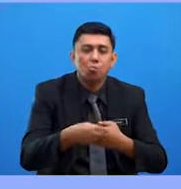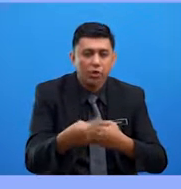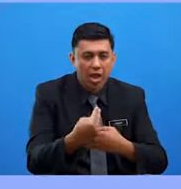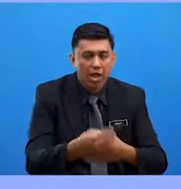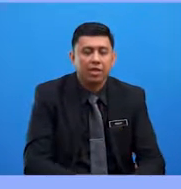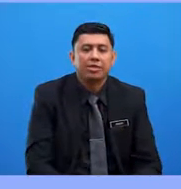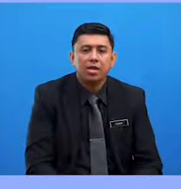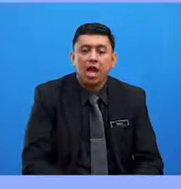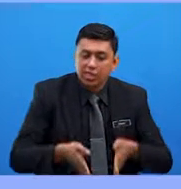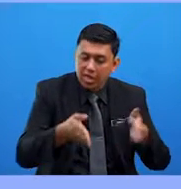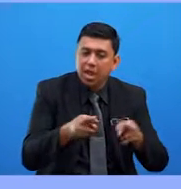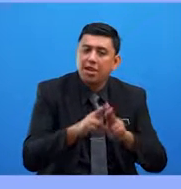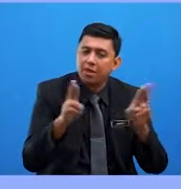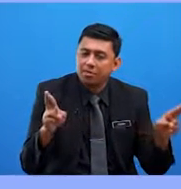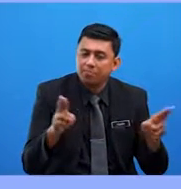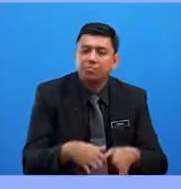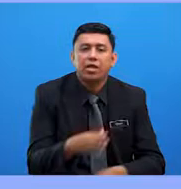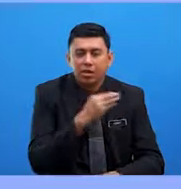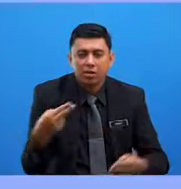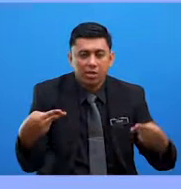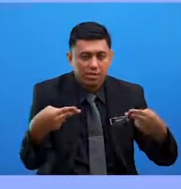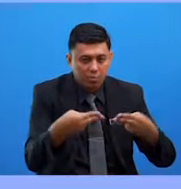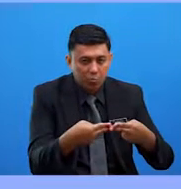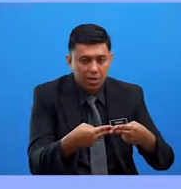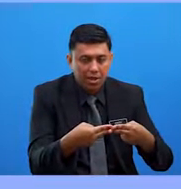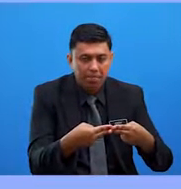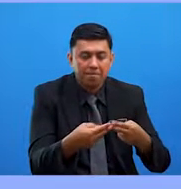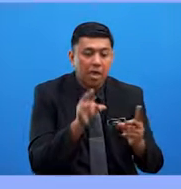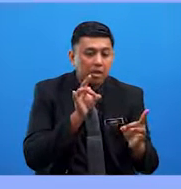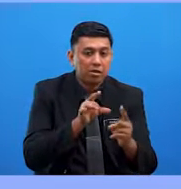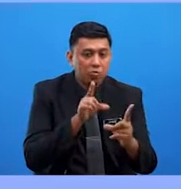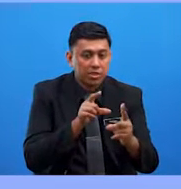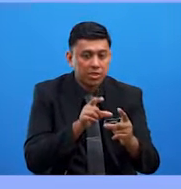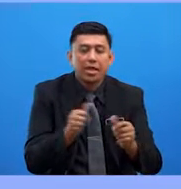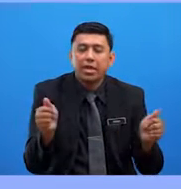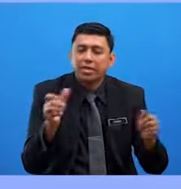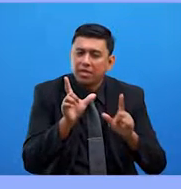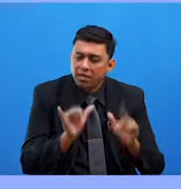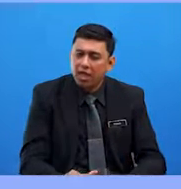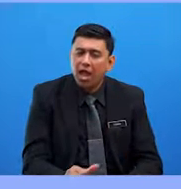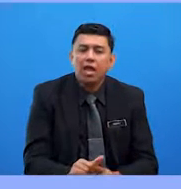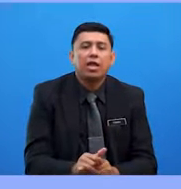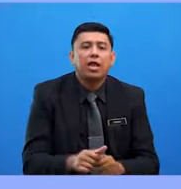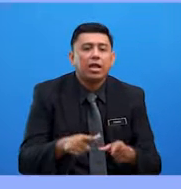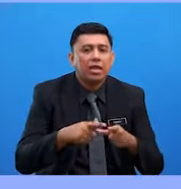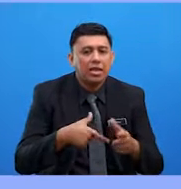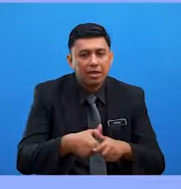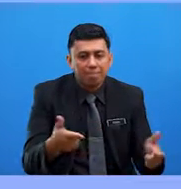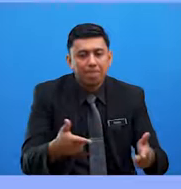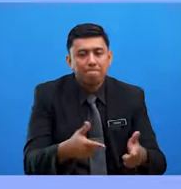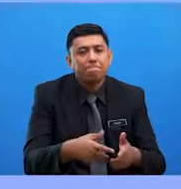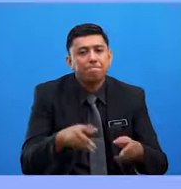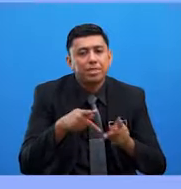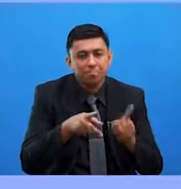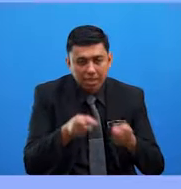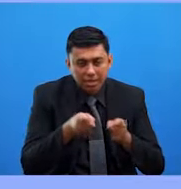seperti jalan raya dan perhubungan komunikasi yang lebih pantas secara tidak langsung